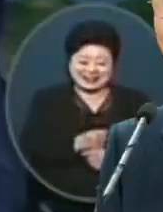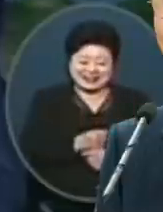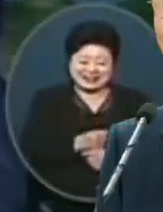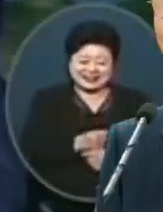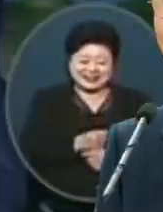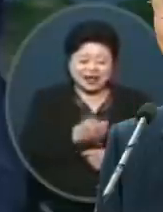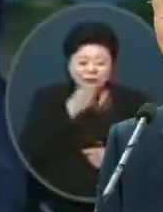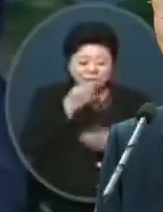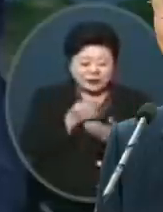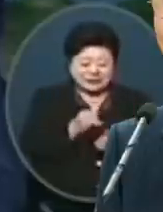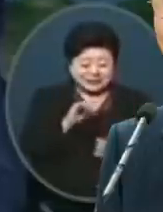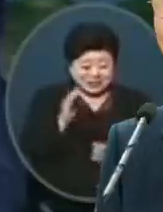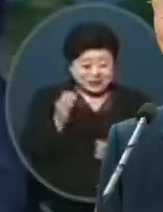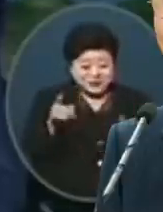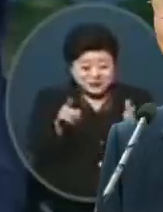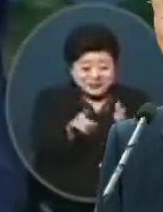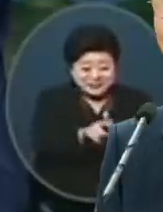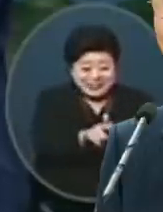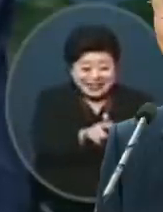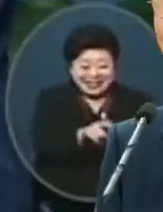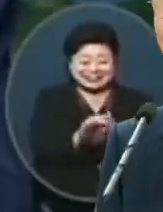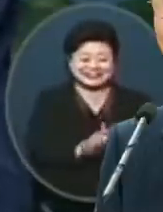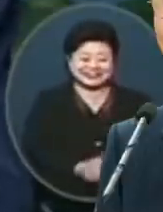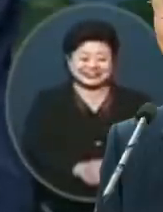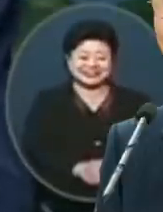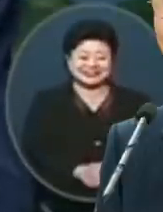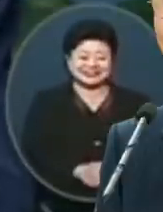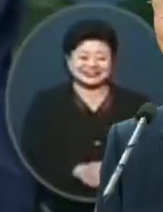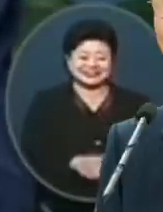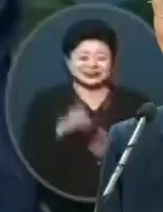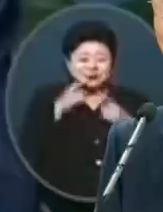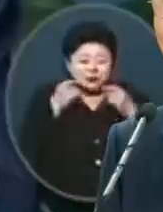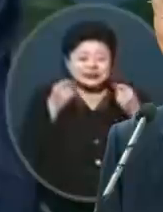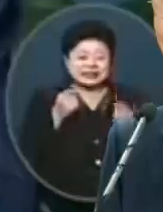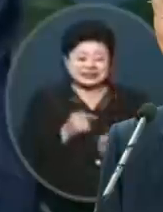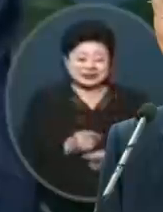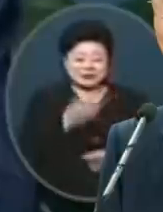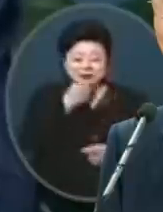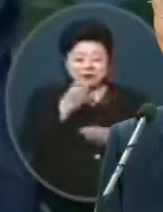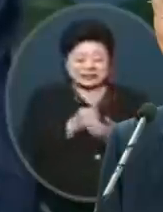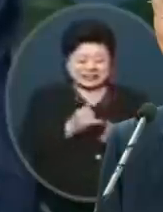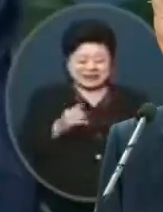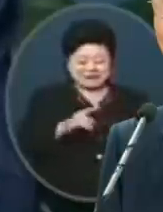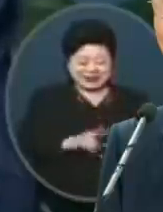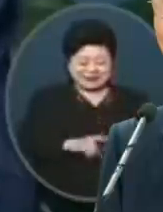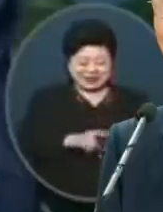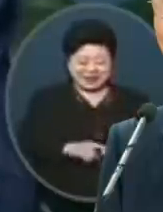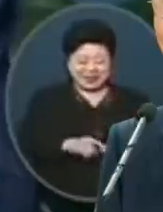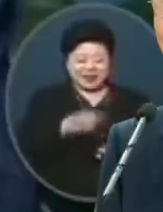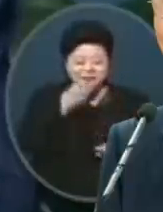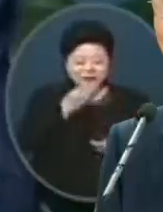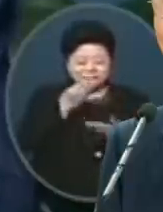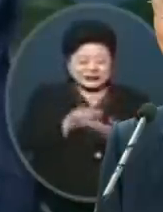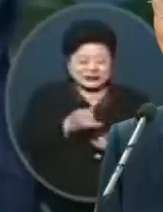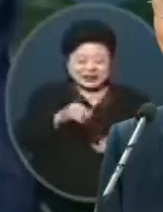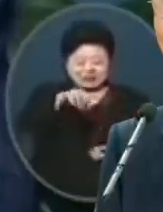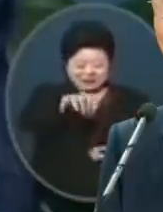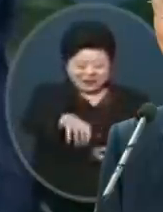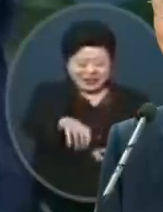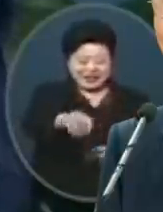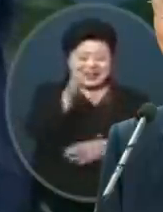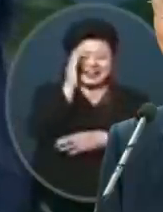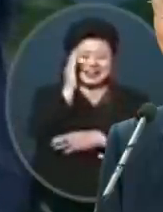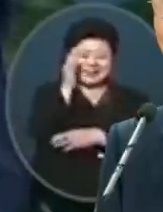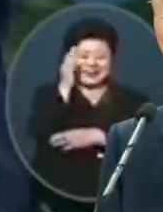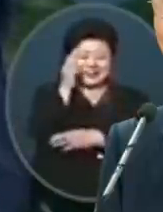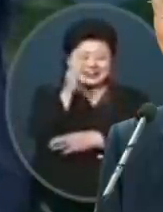오늘도 여러분 복받은 사람입니다. 저도 복받은 사람으로서 여러분 같이 복받은 사람 앞에서 설교를